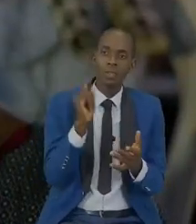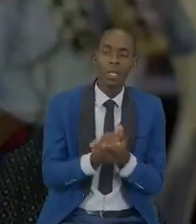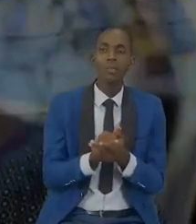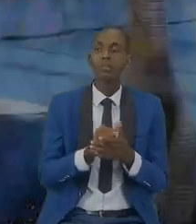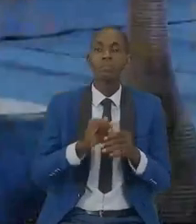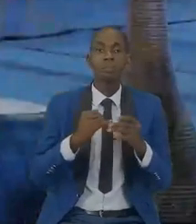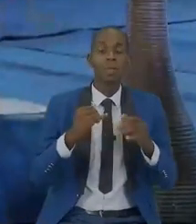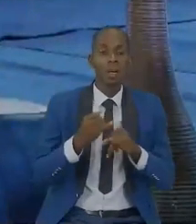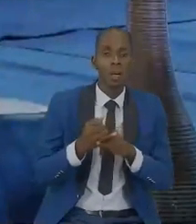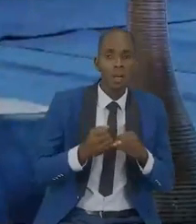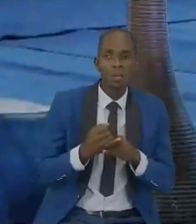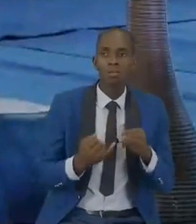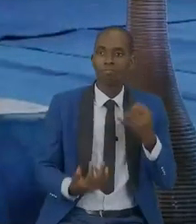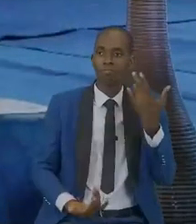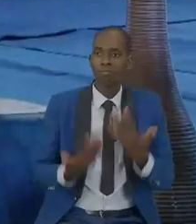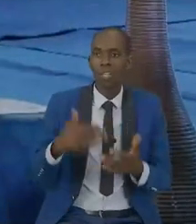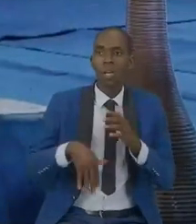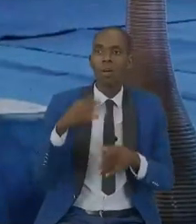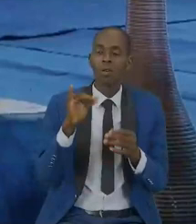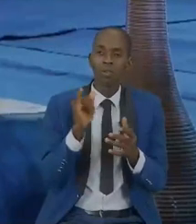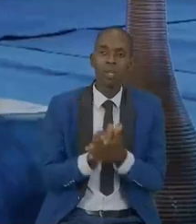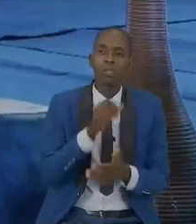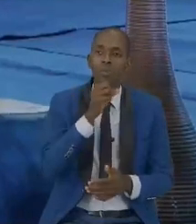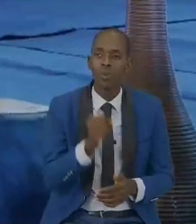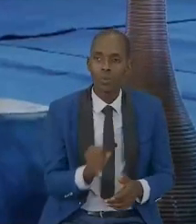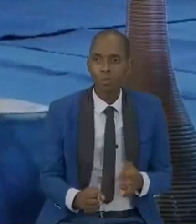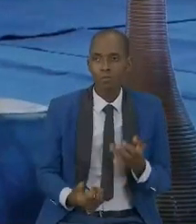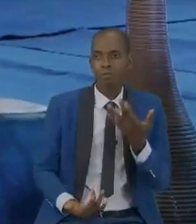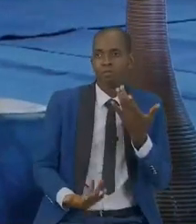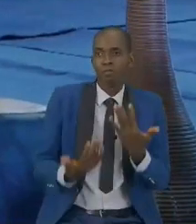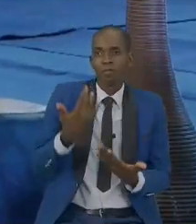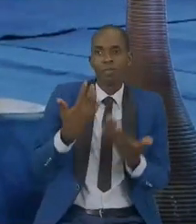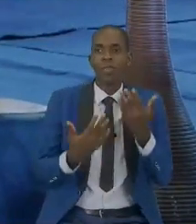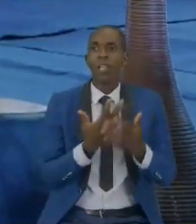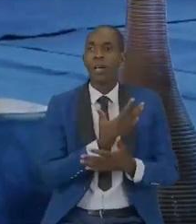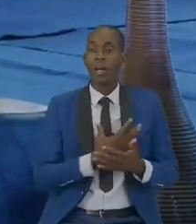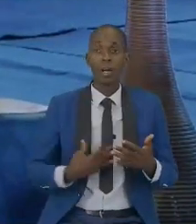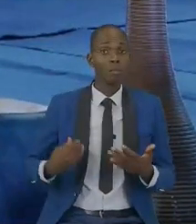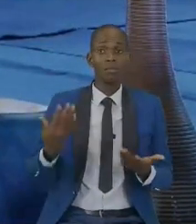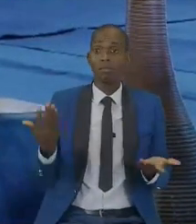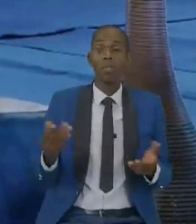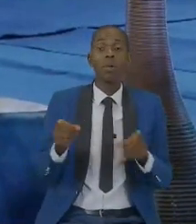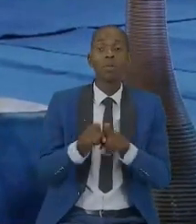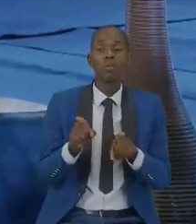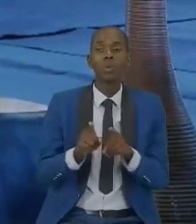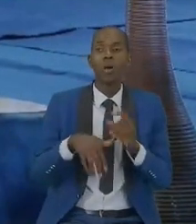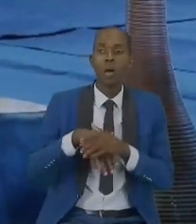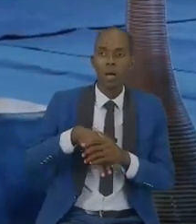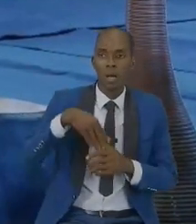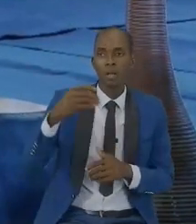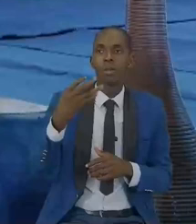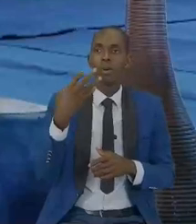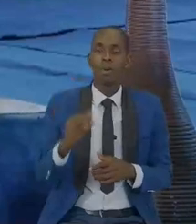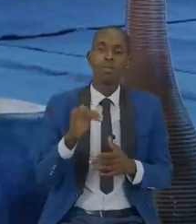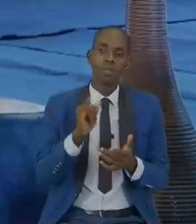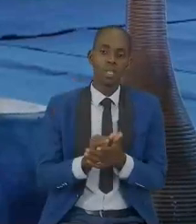sortir hors de cette fournaise de fer, hors de l'ancienne fournaise, et par